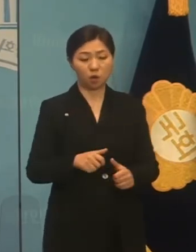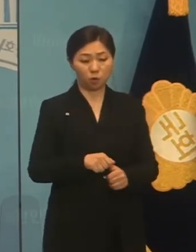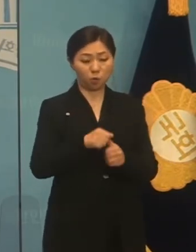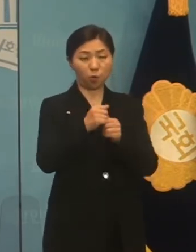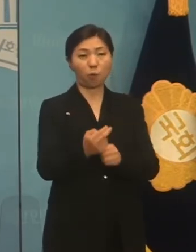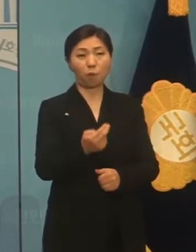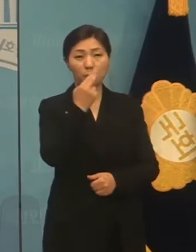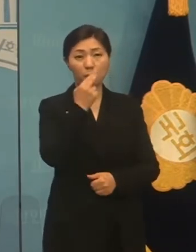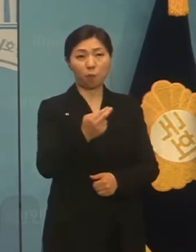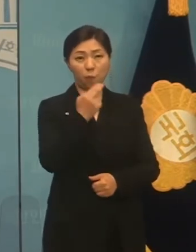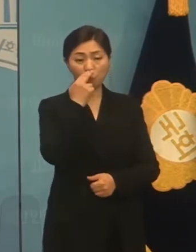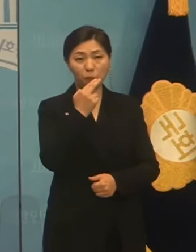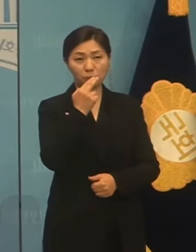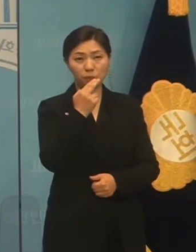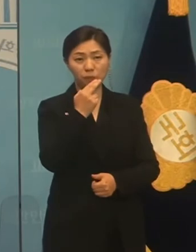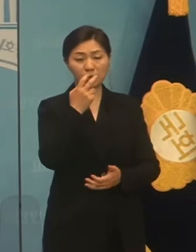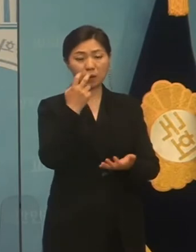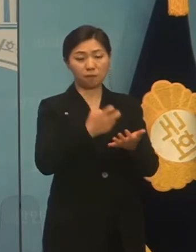고용보험제도 창설 당시에는